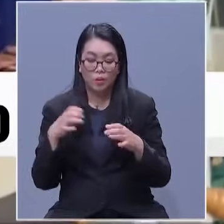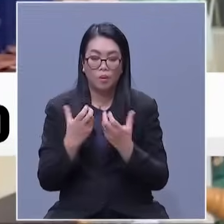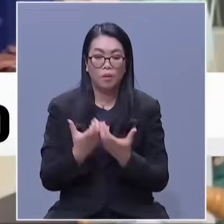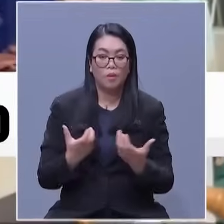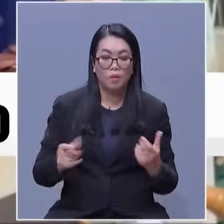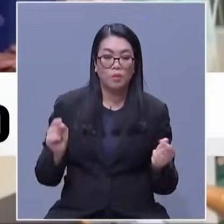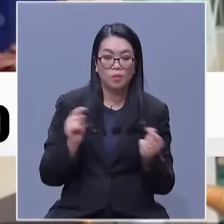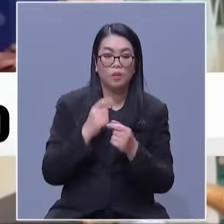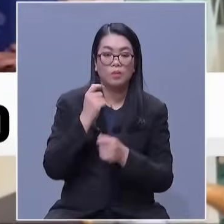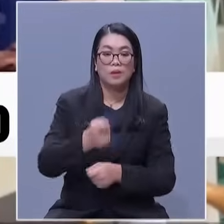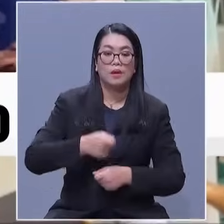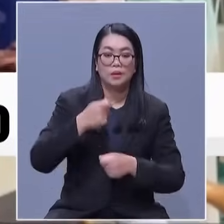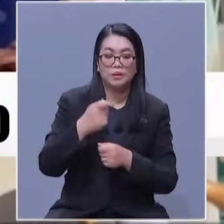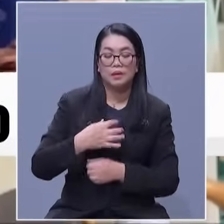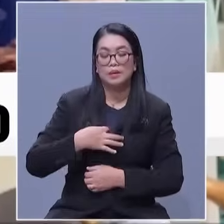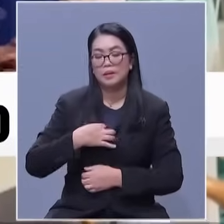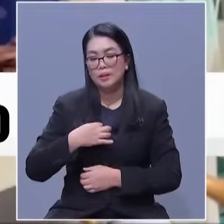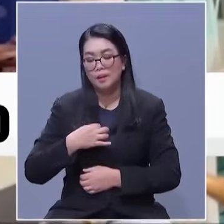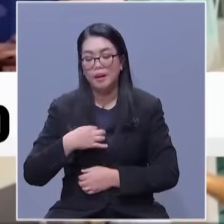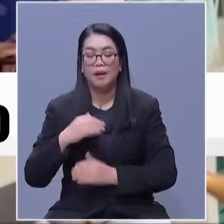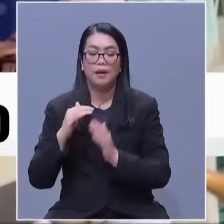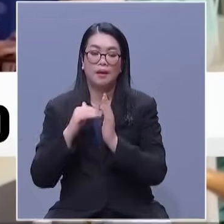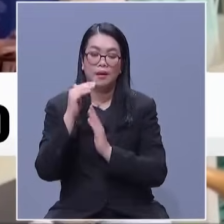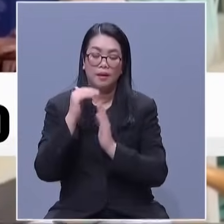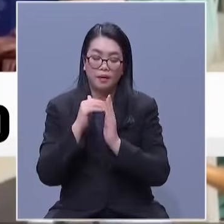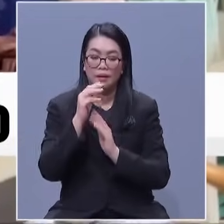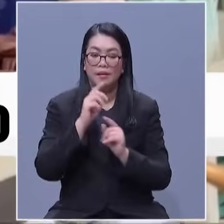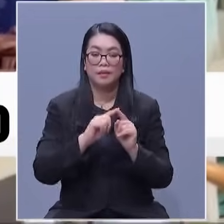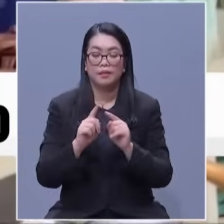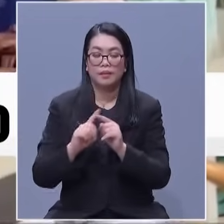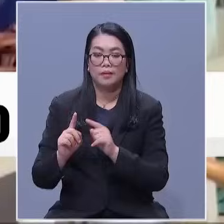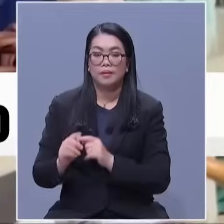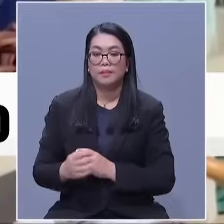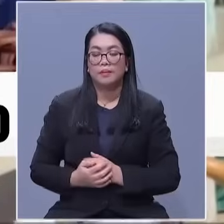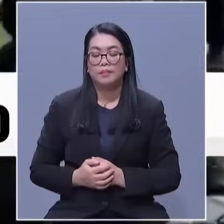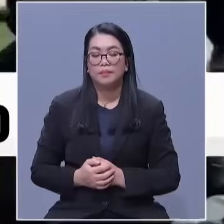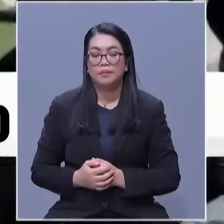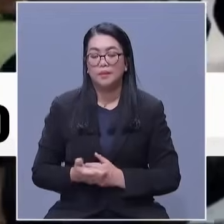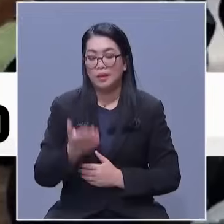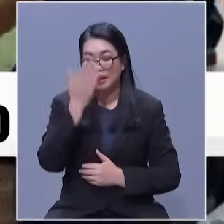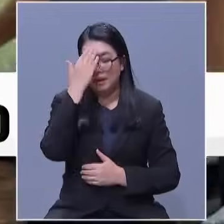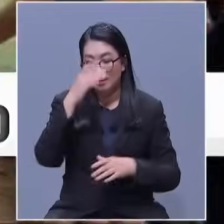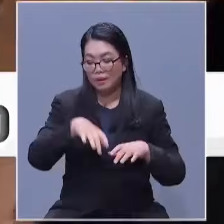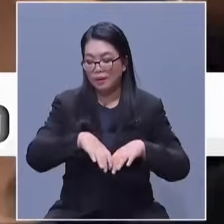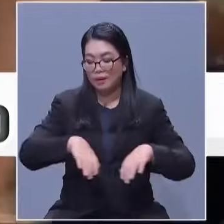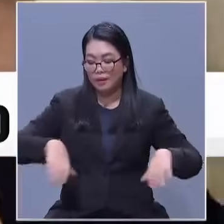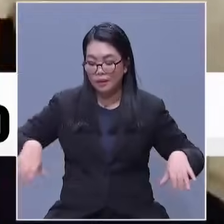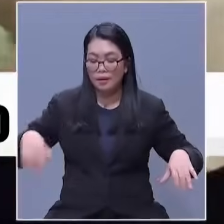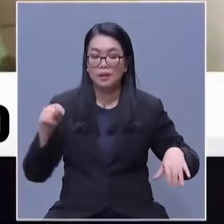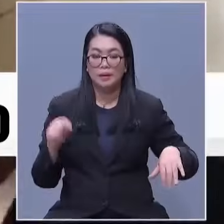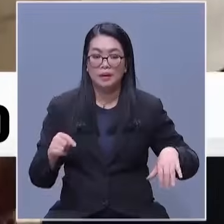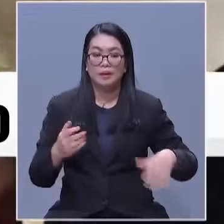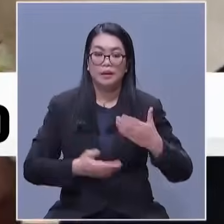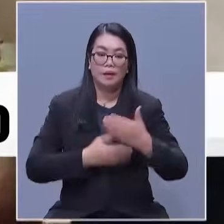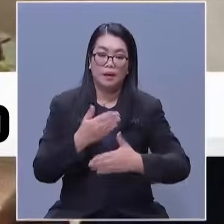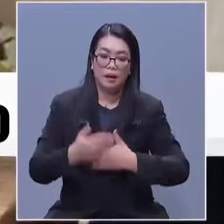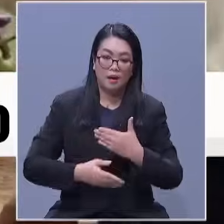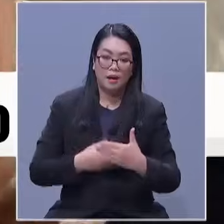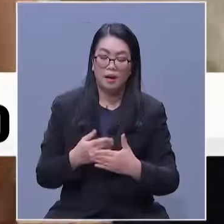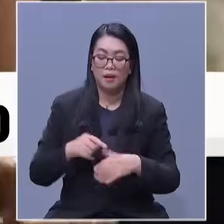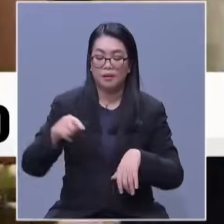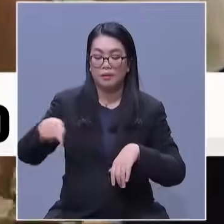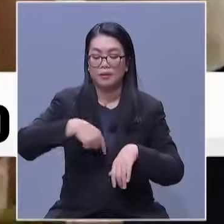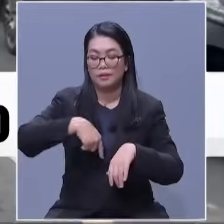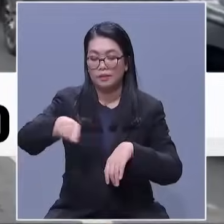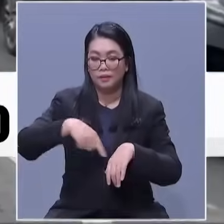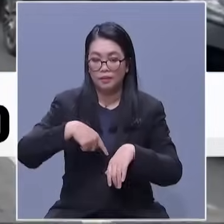รแล้วก็เสื้อผ้าล้านนานะครับขณะที่บรรยากาศด้านหน้าด่านพรมแดนไทยเมียนมาพบว่ายังมีการค้าขายข้ามผ่านแดน